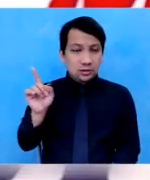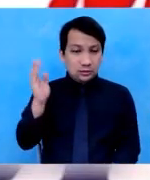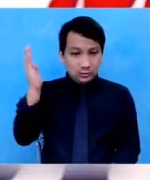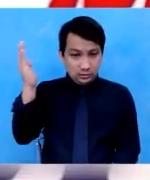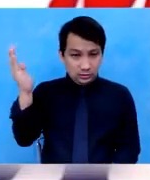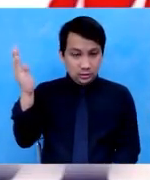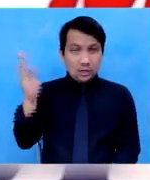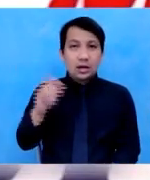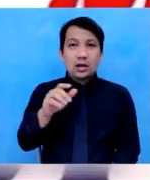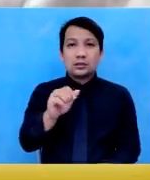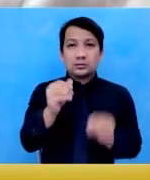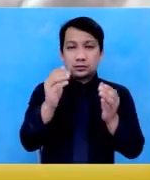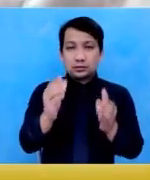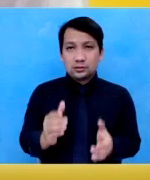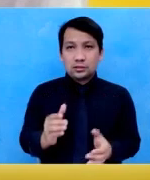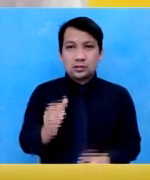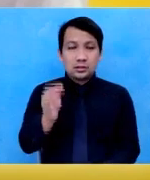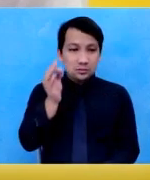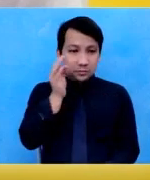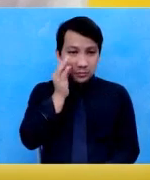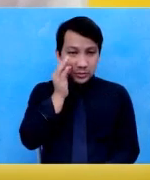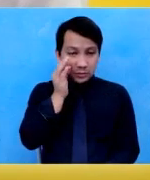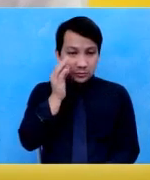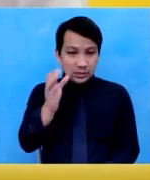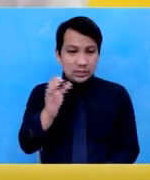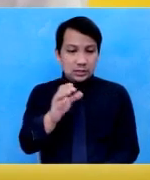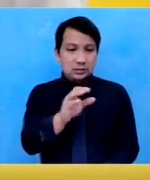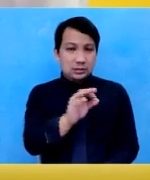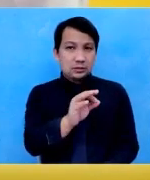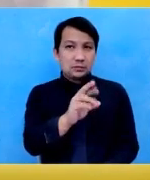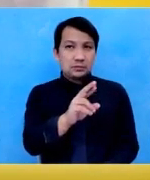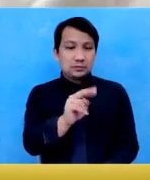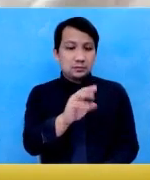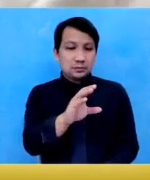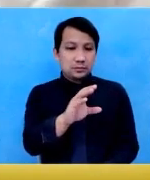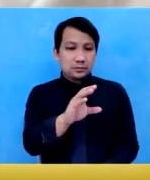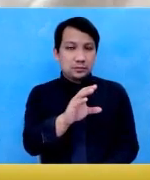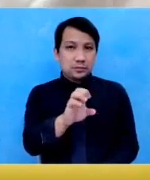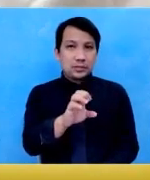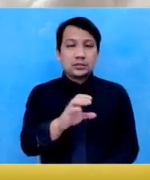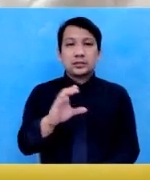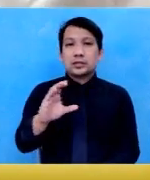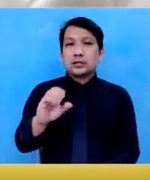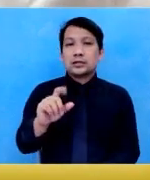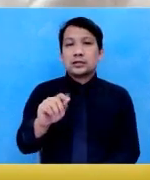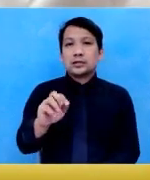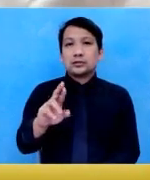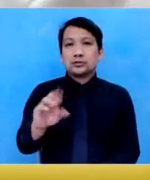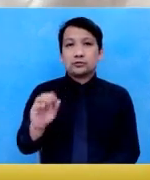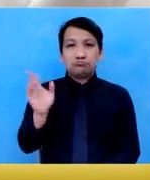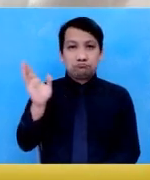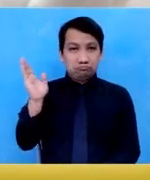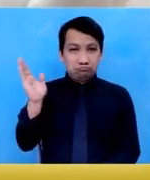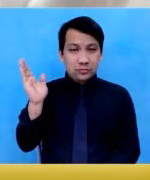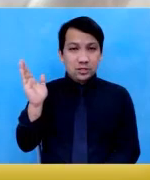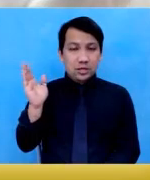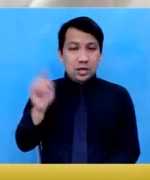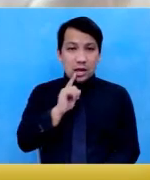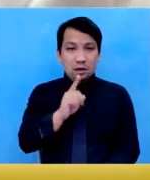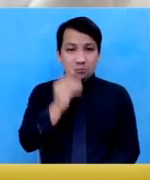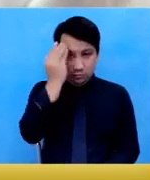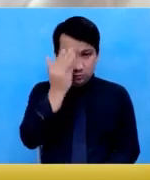List Representative Franz Castro. Kailangang seryosohin ano, Cheryl, ng ating ng ating kongreso, ng